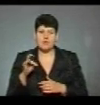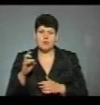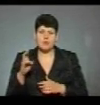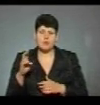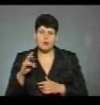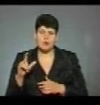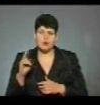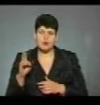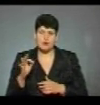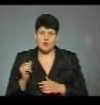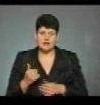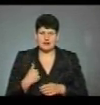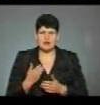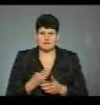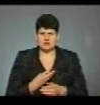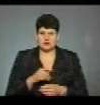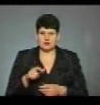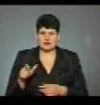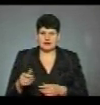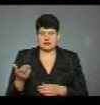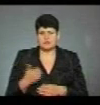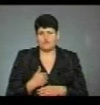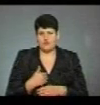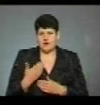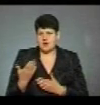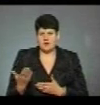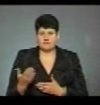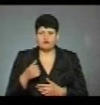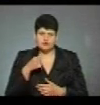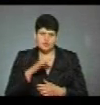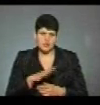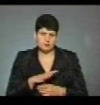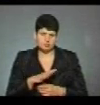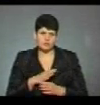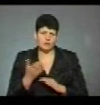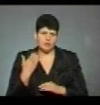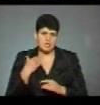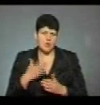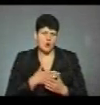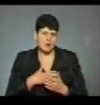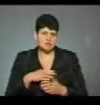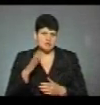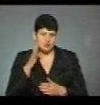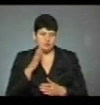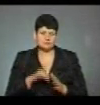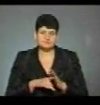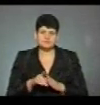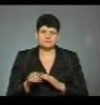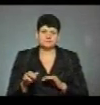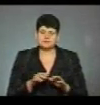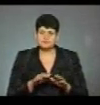Горького, є таке бажання мешканців і їхня добра воля. Вчора саме відбулися попередні громадські слухання для того, щоб запустити